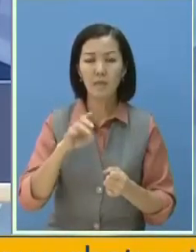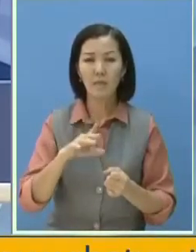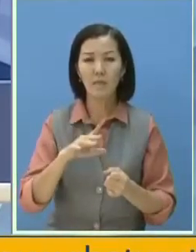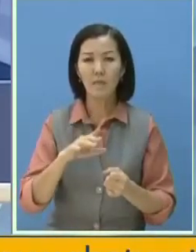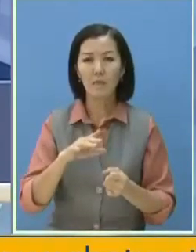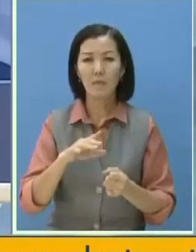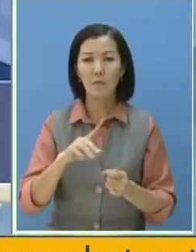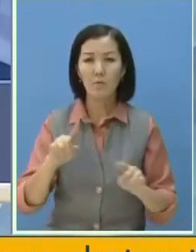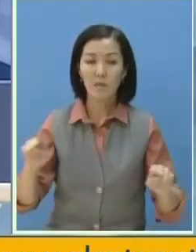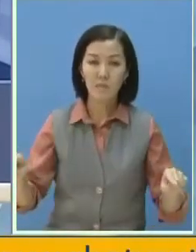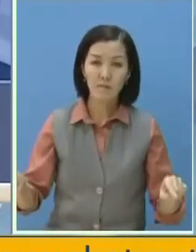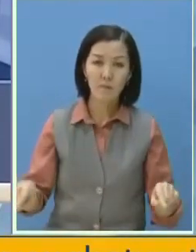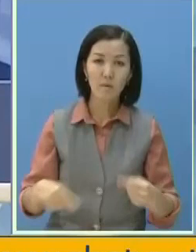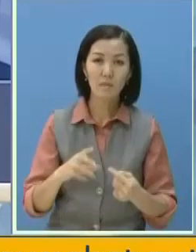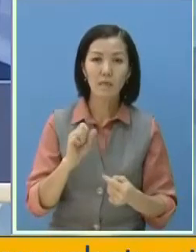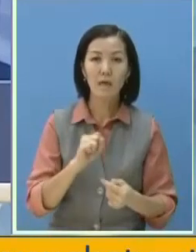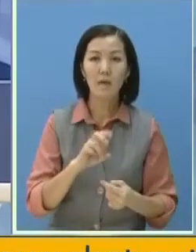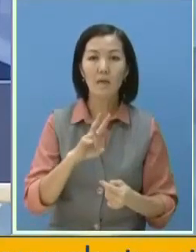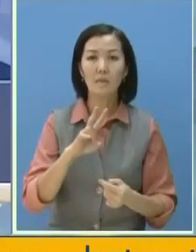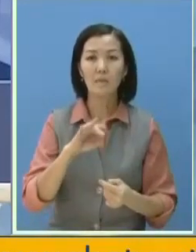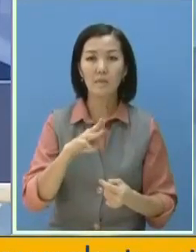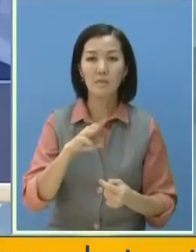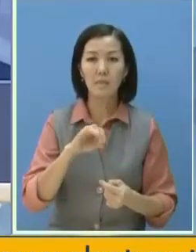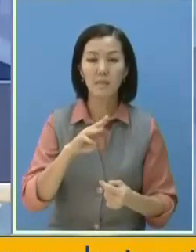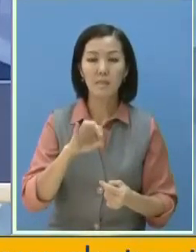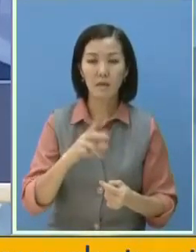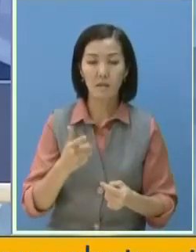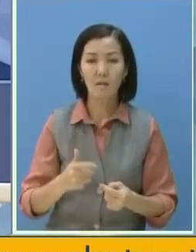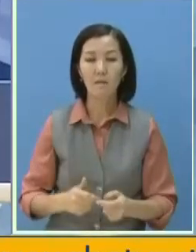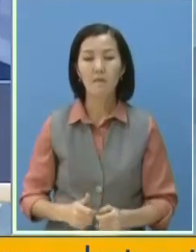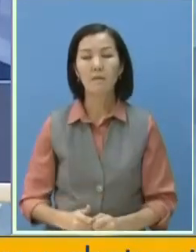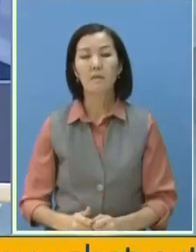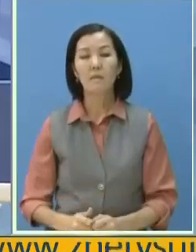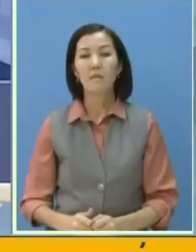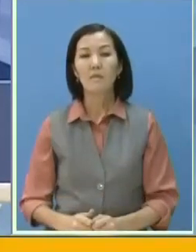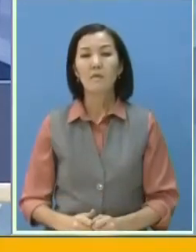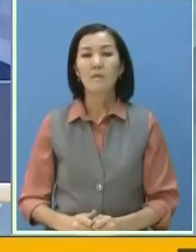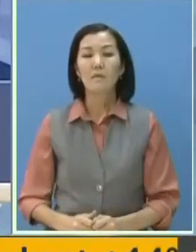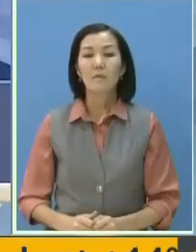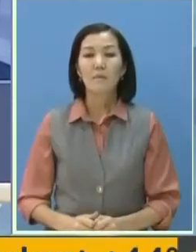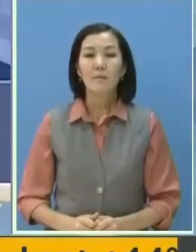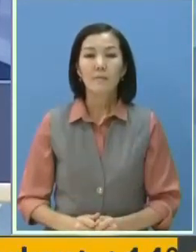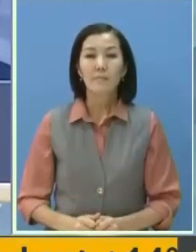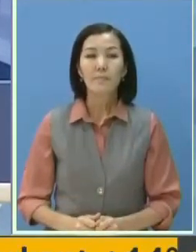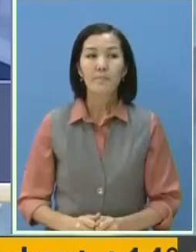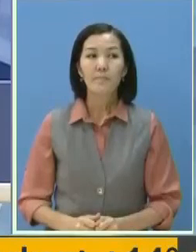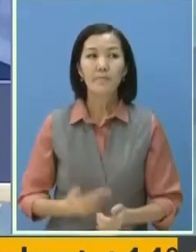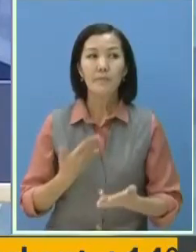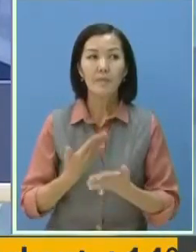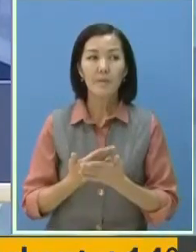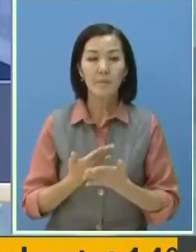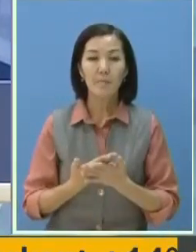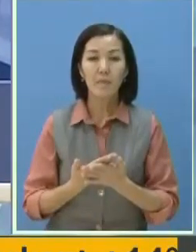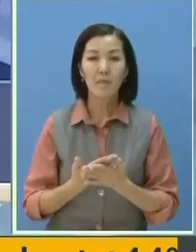И если бы они все плавали в крови, то наша кровь превратилась бы уже, я не знаю, не в желе, а в вообще какой-то густой кисель, скажем,